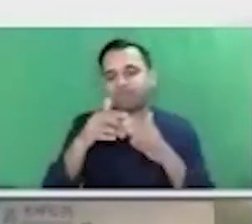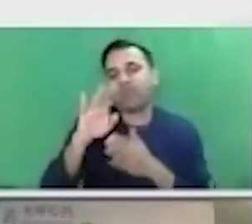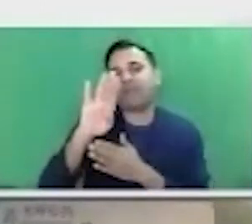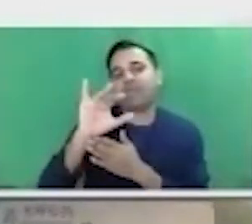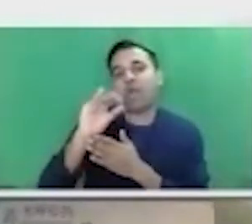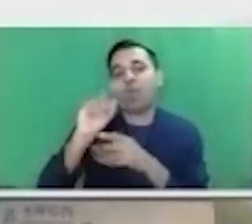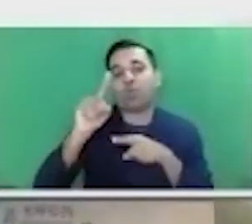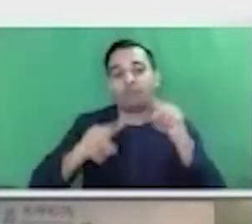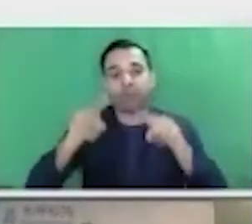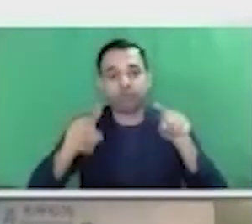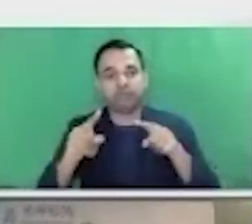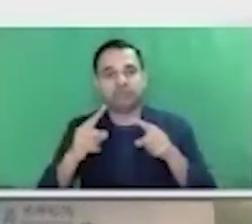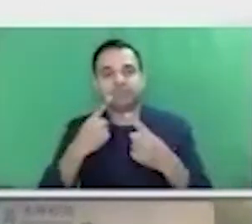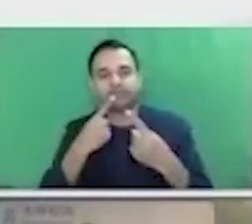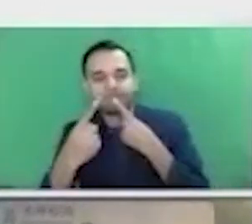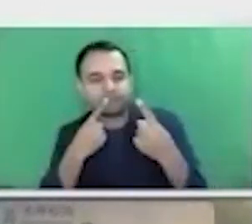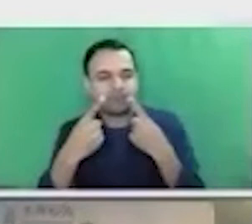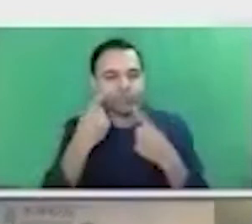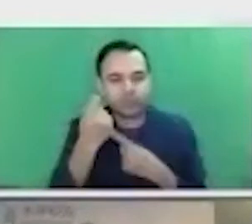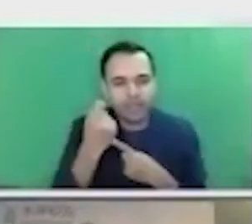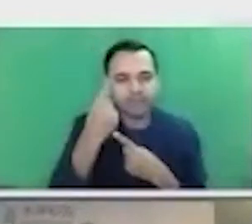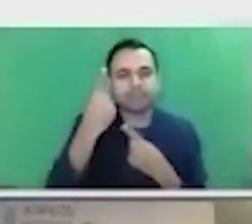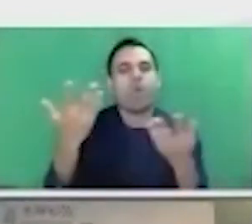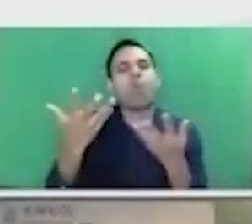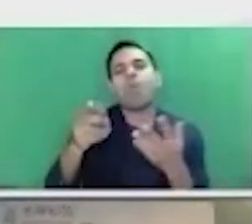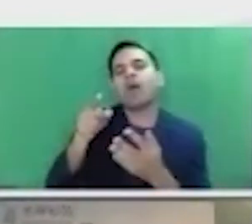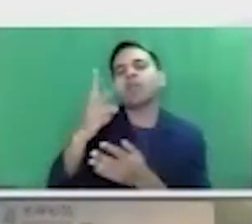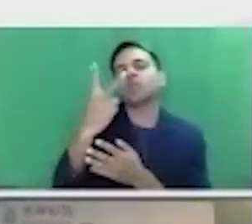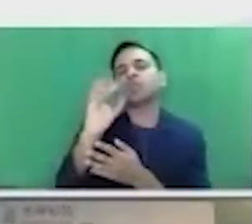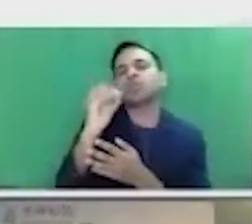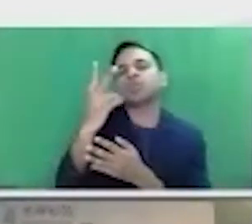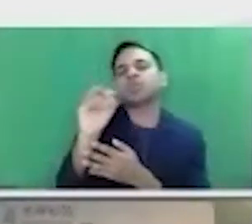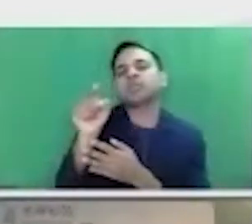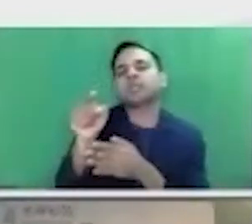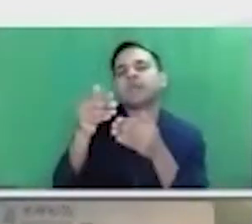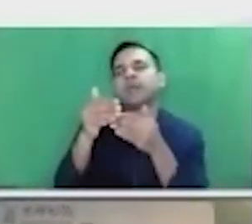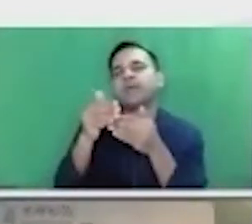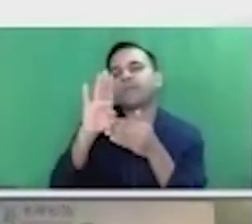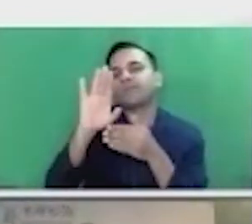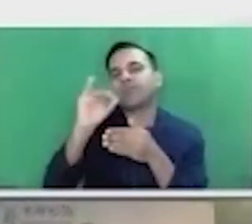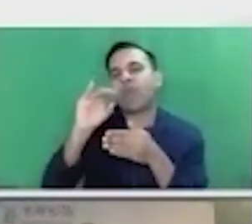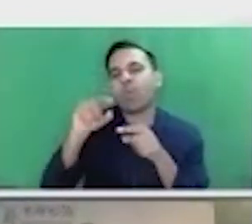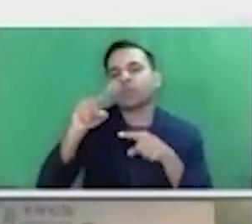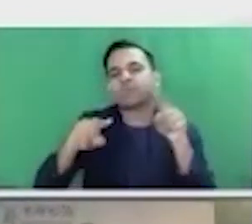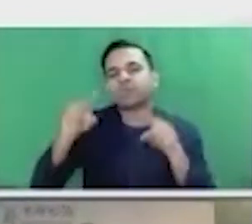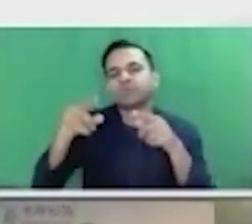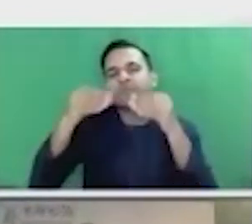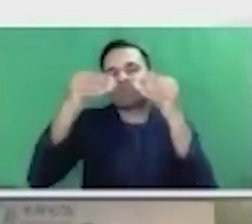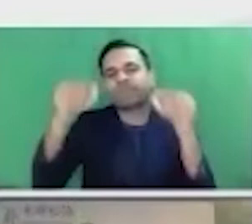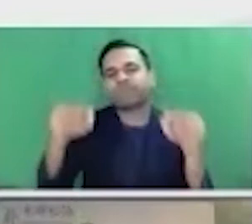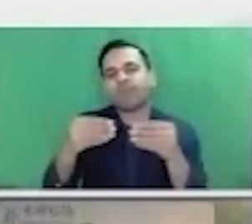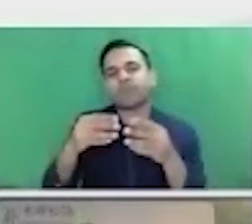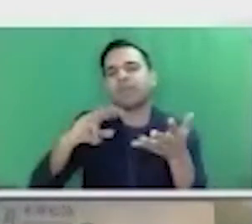لما لا يفهمون ما المقصود بال ما بعد 2020 هو